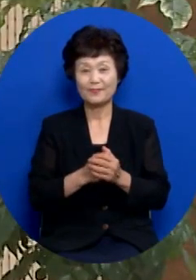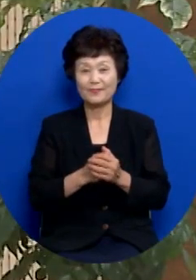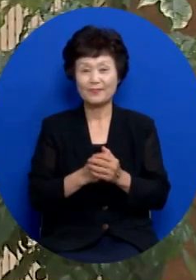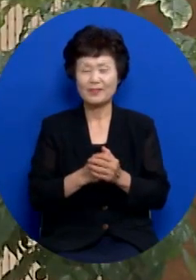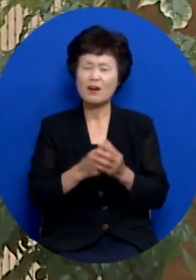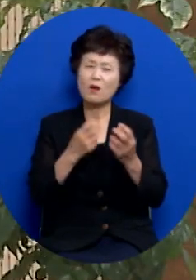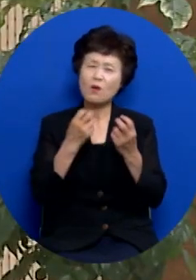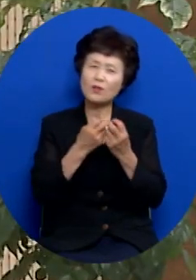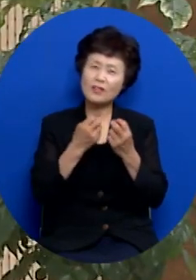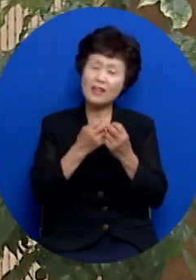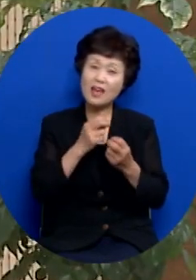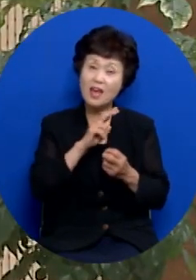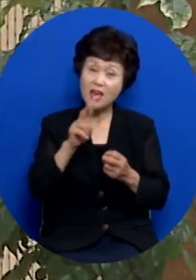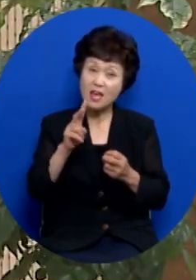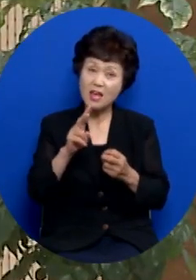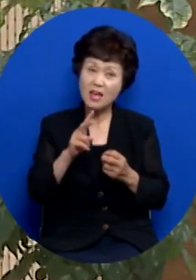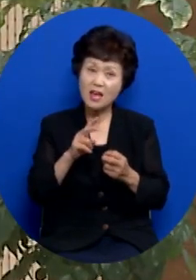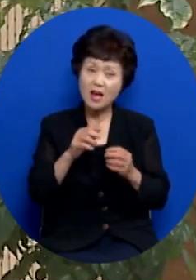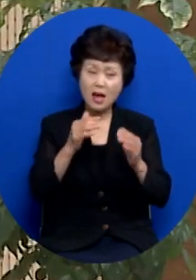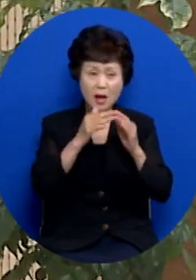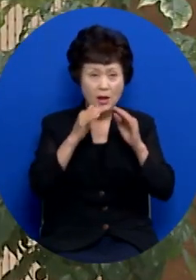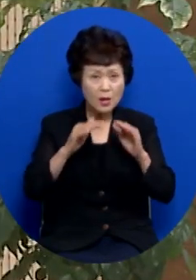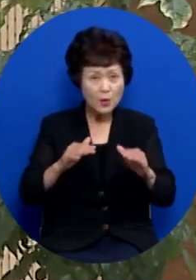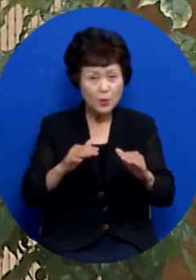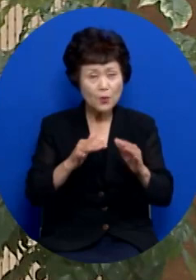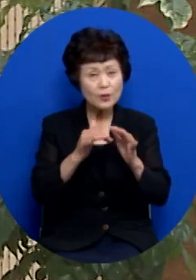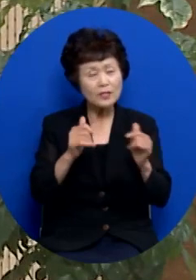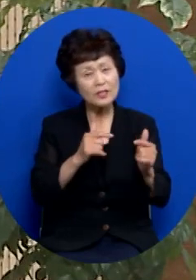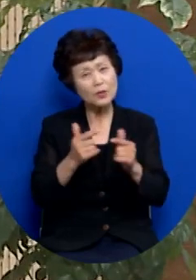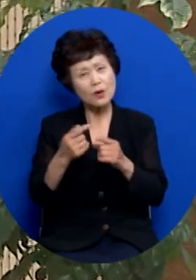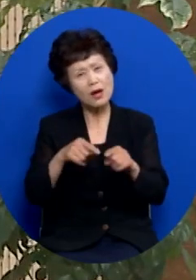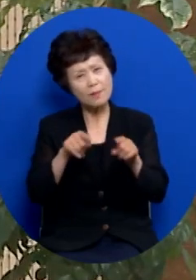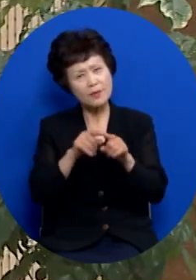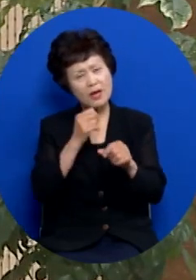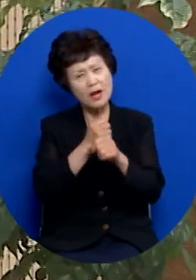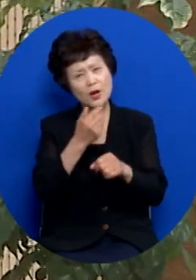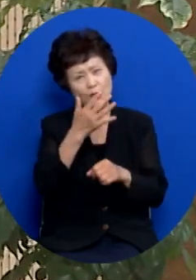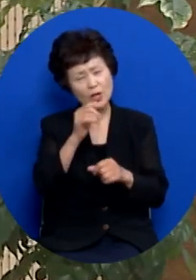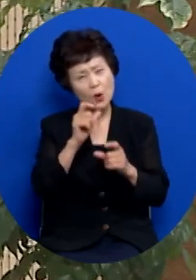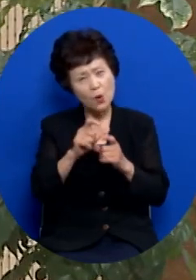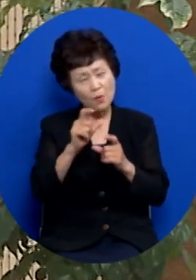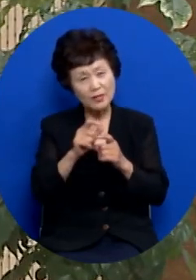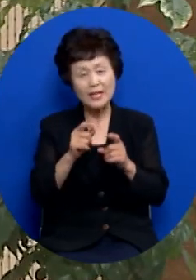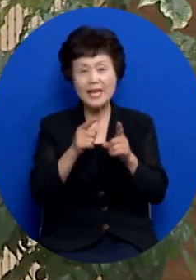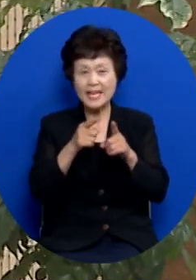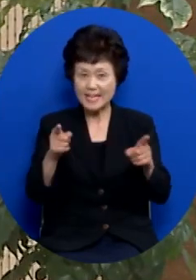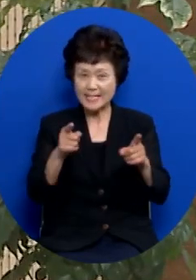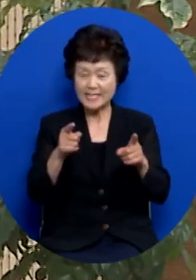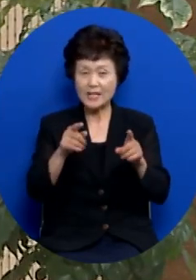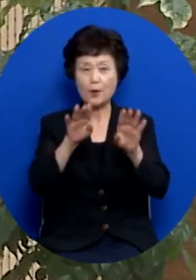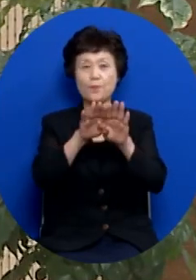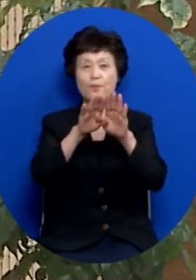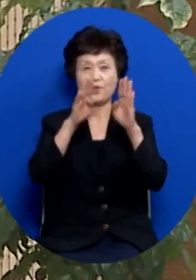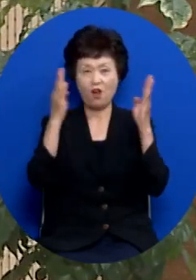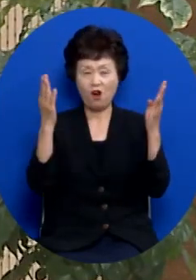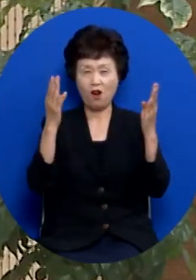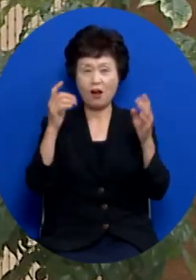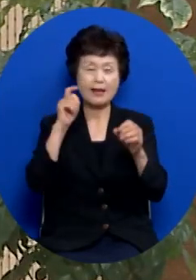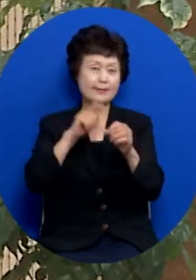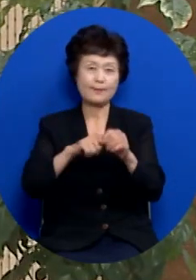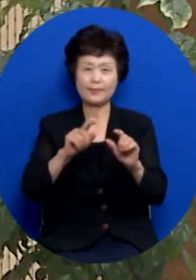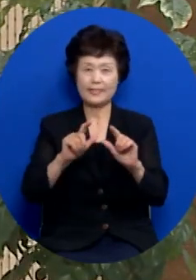어떻게 하면은 지역 주민과 함께 할 수 있을까 해서 1층은 개방형입니다. 정말 문을 잠겨지